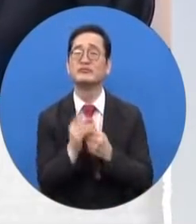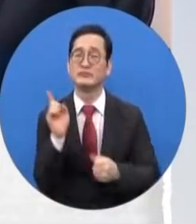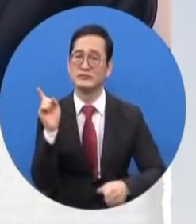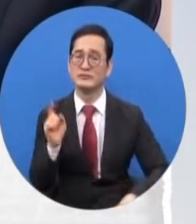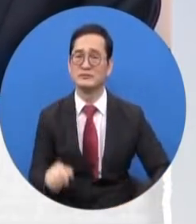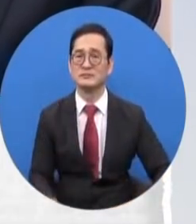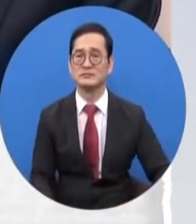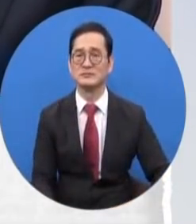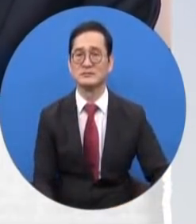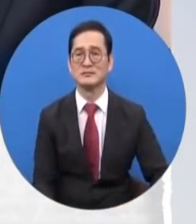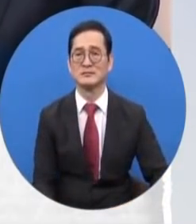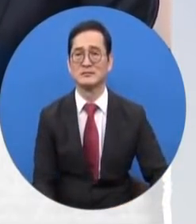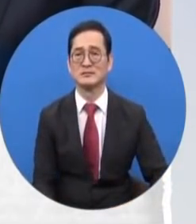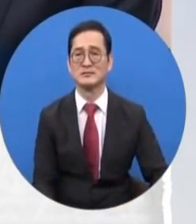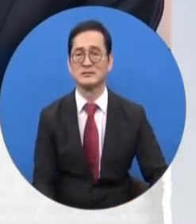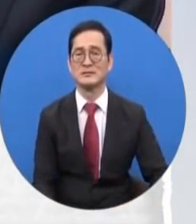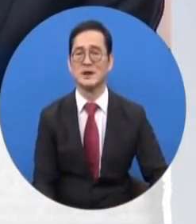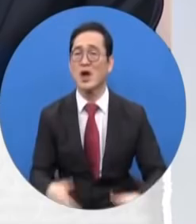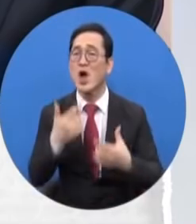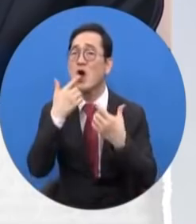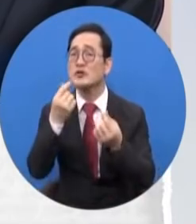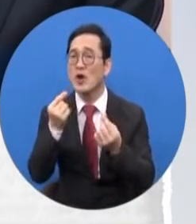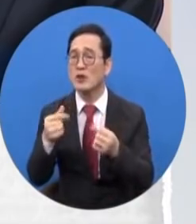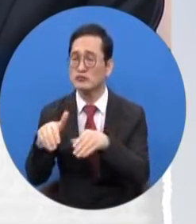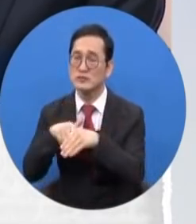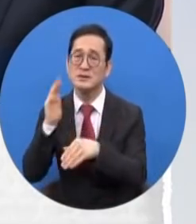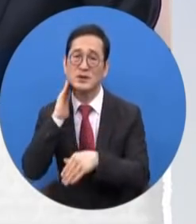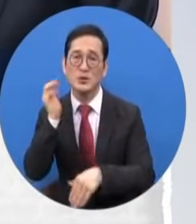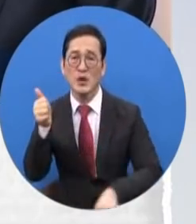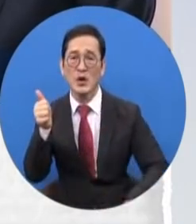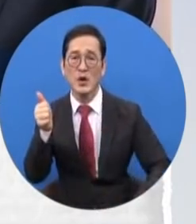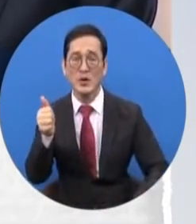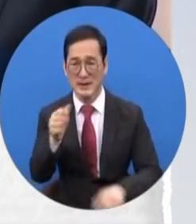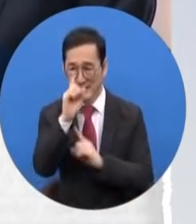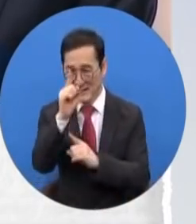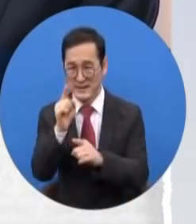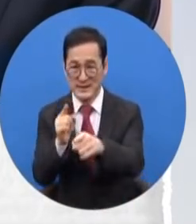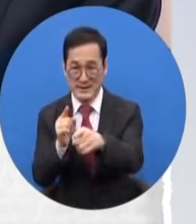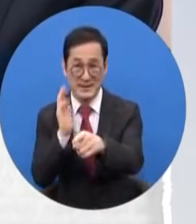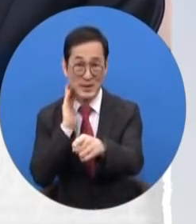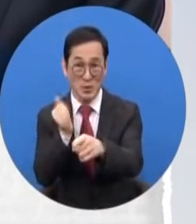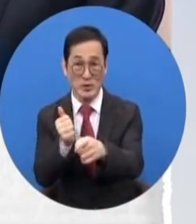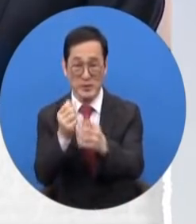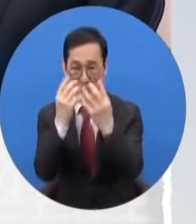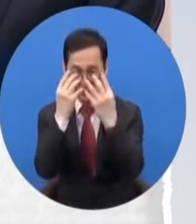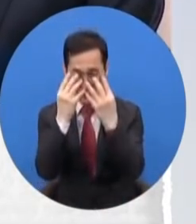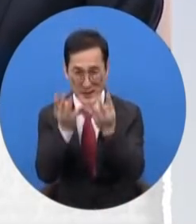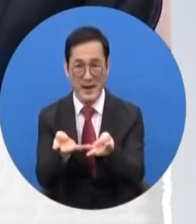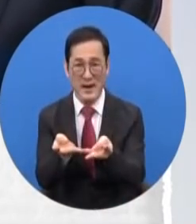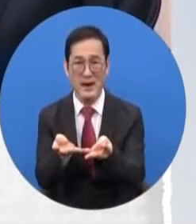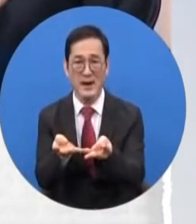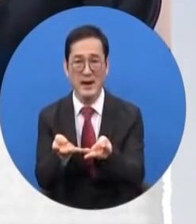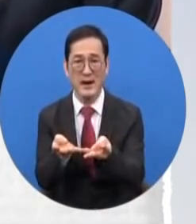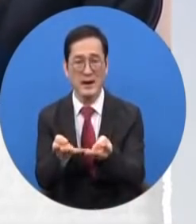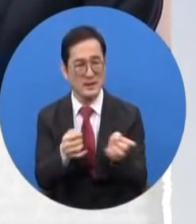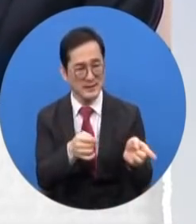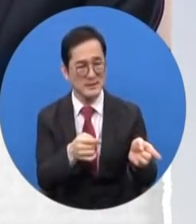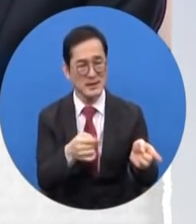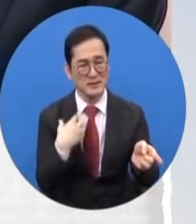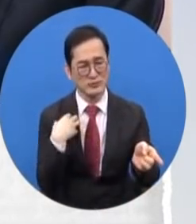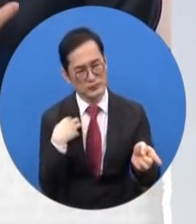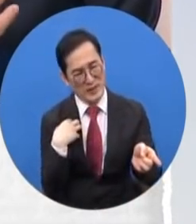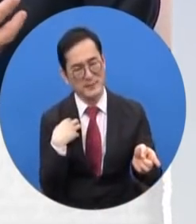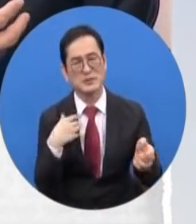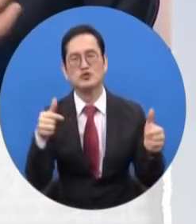정부의 부담을 덜어주기 위해서는 얼마든지 문재인 대통령이 이명박 전 대통령 사면을 포함해서 차기 정부가 부담 지을 수 있는